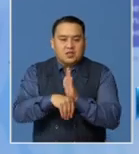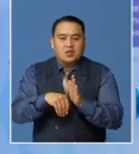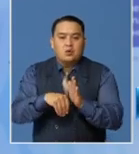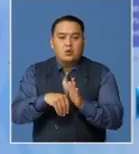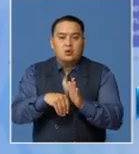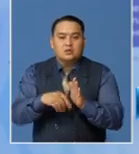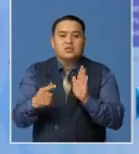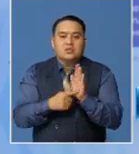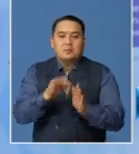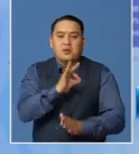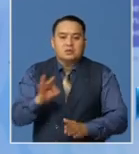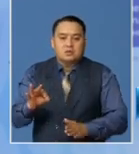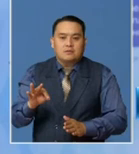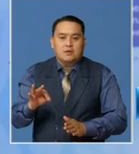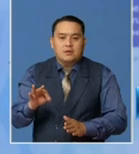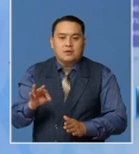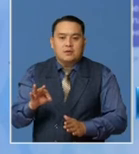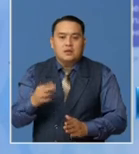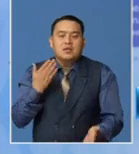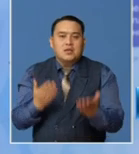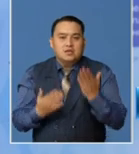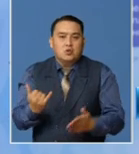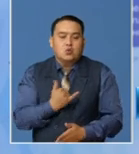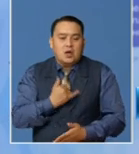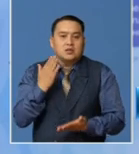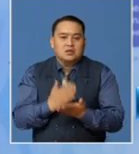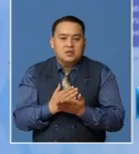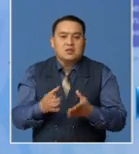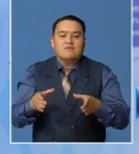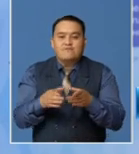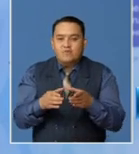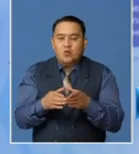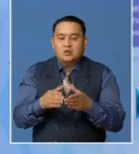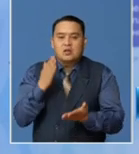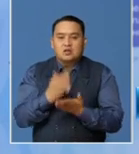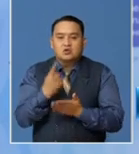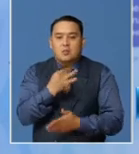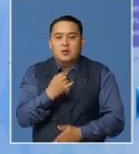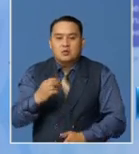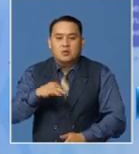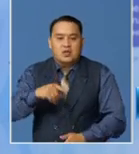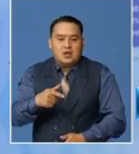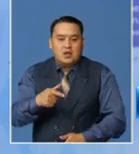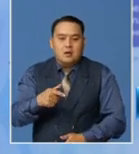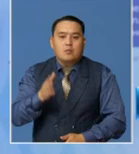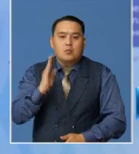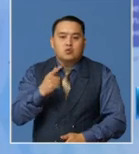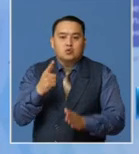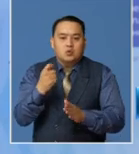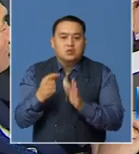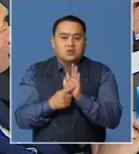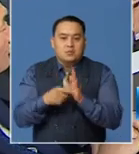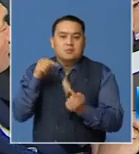на 7 процентов если у нас ежемесячный фон труда составляет 100 миллионов тенге то значит он будет 107